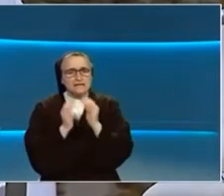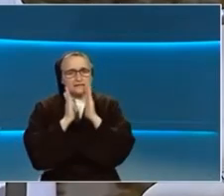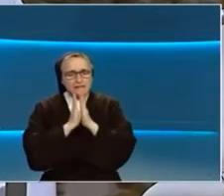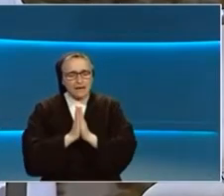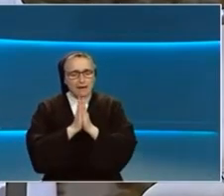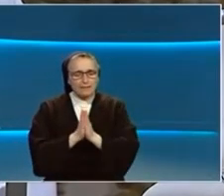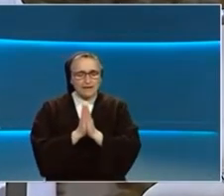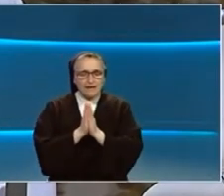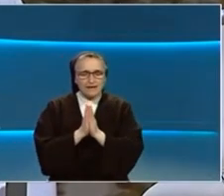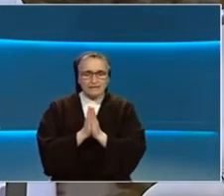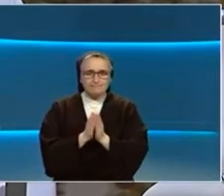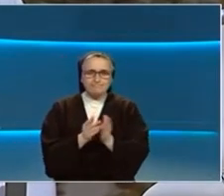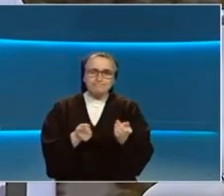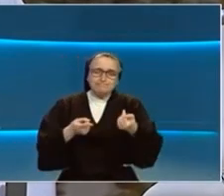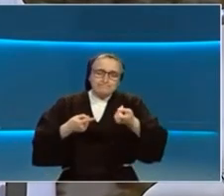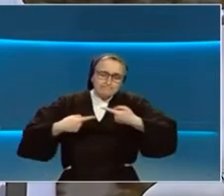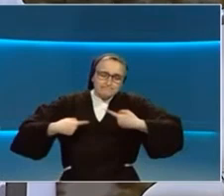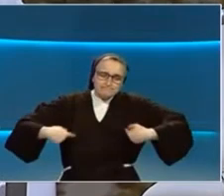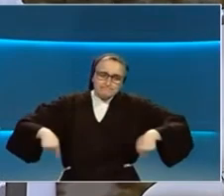우리가 할 수 있는 것은